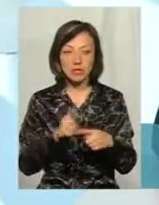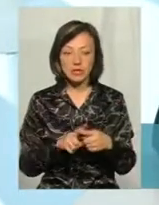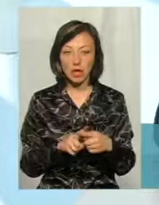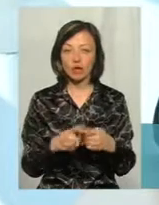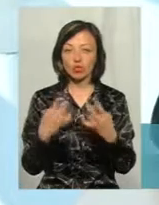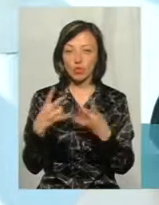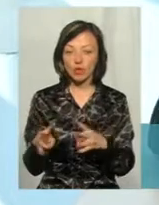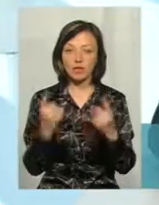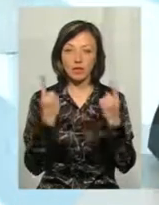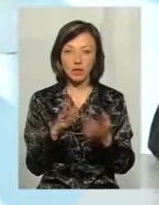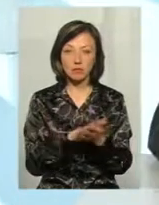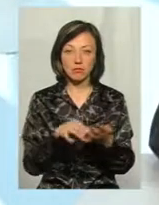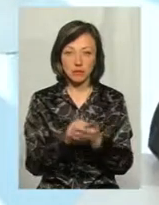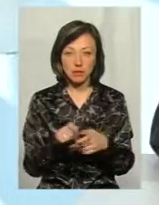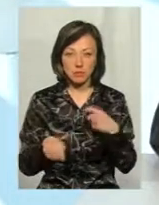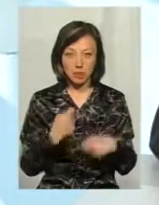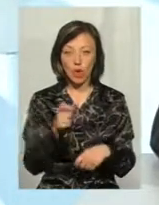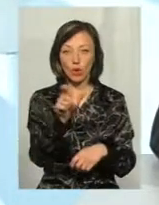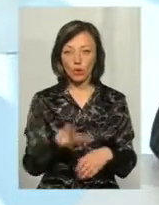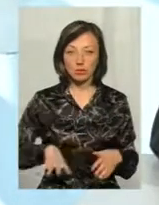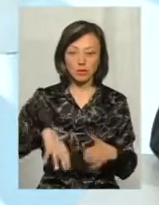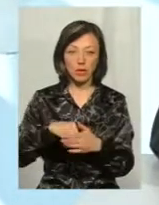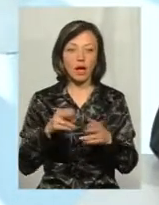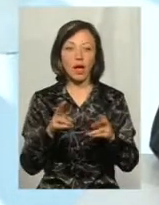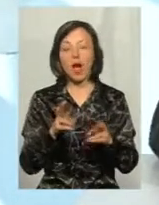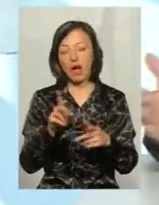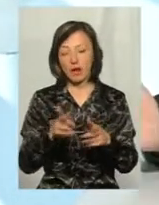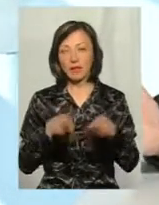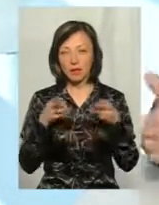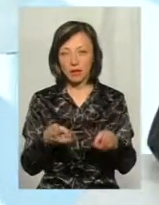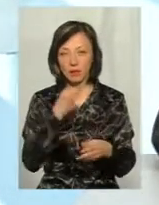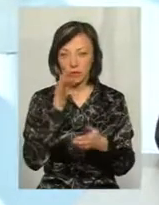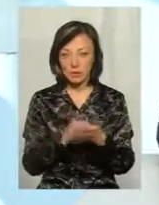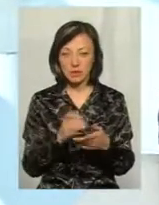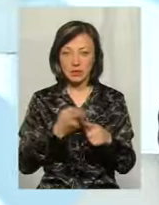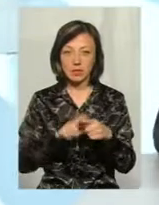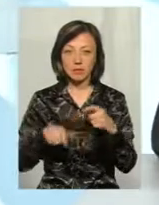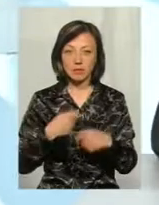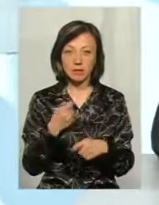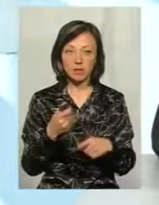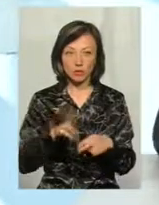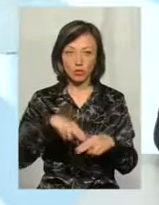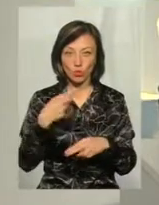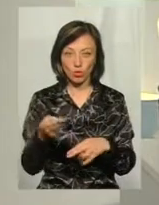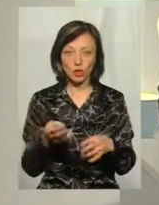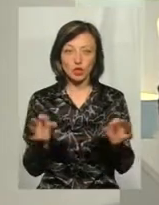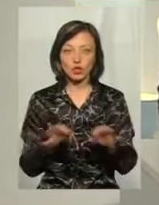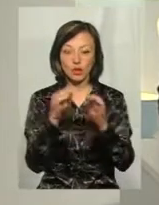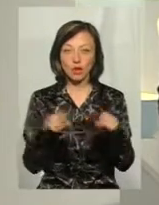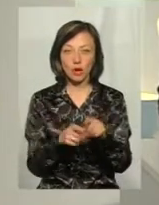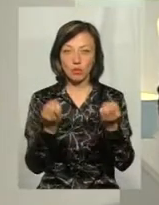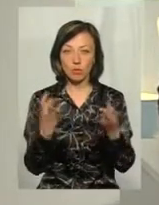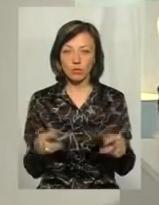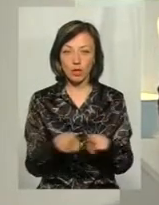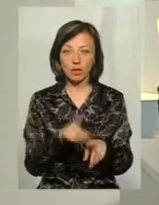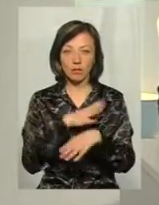там великі, значить, понесені збитки, то людина буде понесе тоді кримінальну відповідальність за ті збитки, тому що комусь треба це все ж відшкодовувати. Нічого так не буває просто,